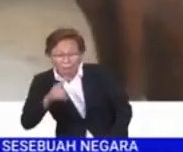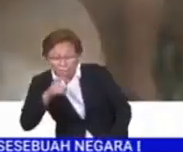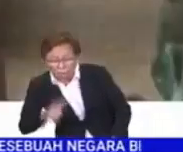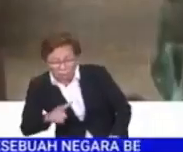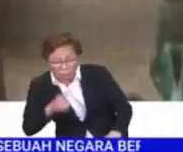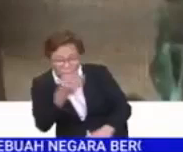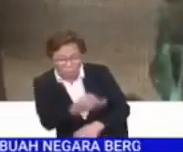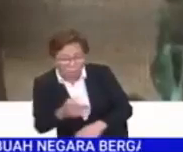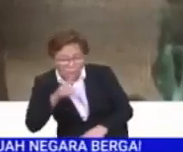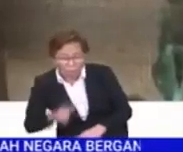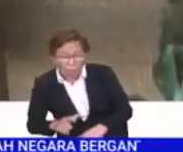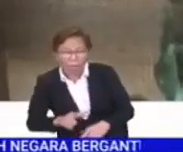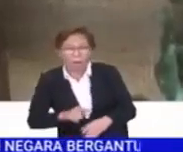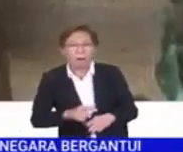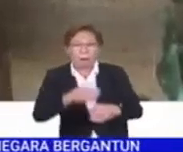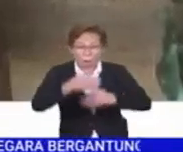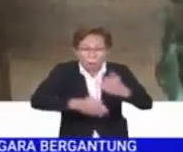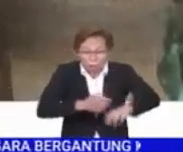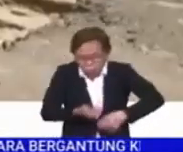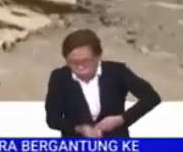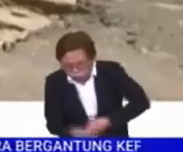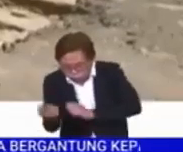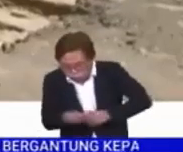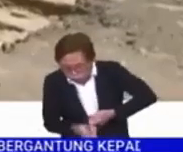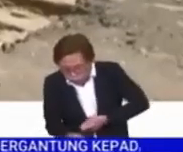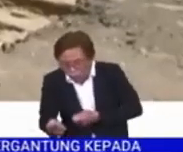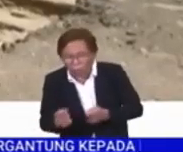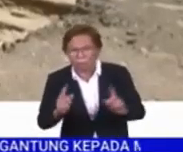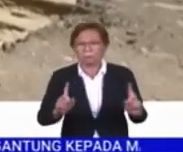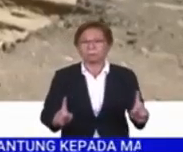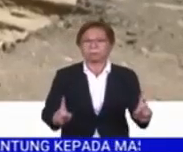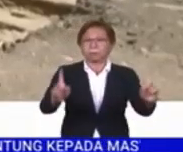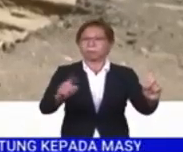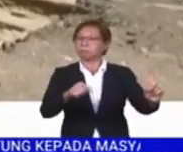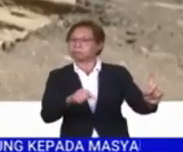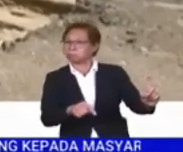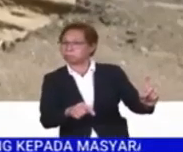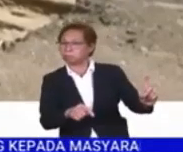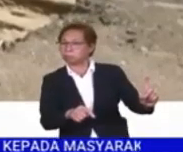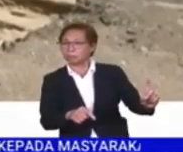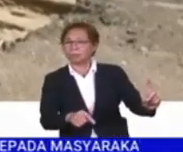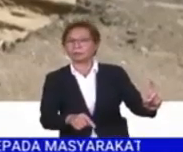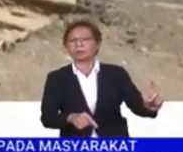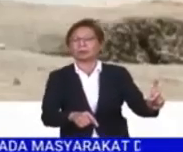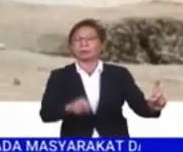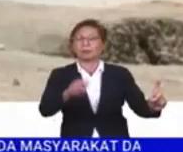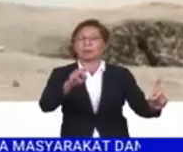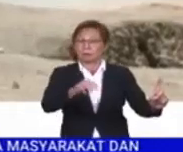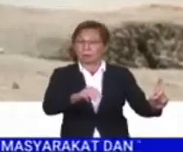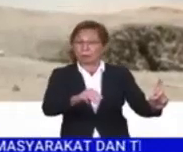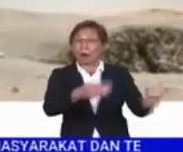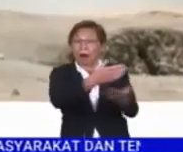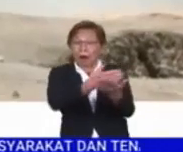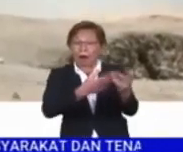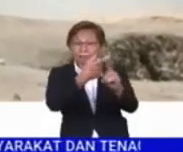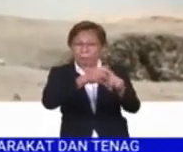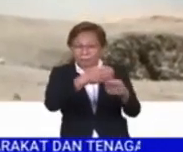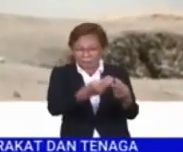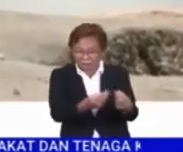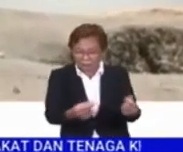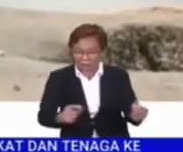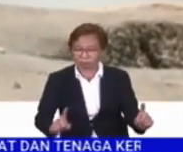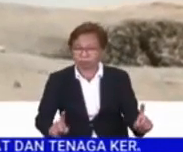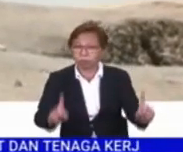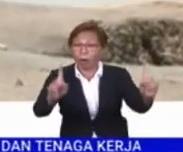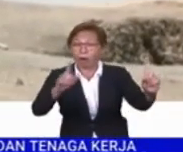dijumpai selepas proses penggalian dijalankan di tanah perkuburan tersebut. Nekropolis Saqqara adalah sebahagian daripada tanah